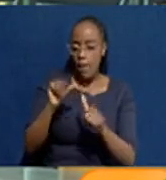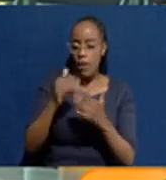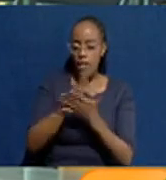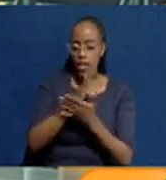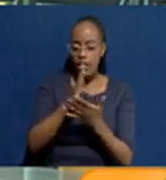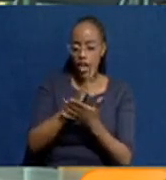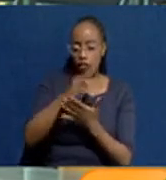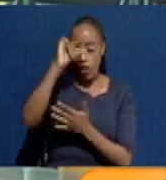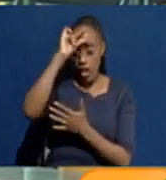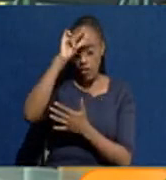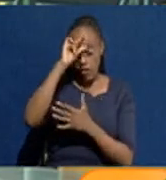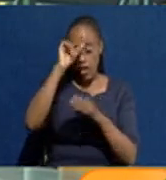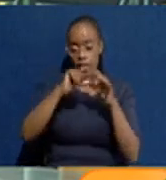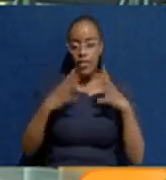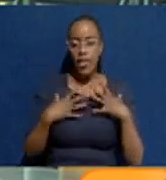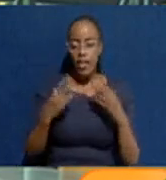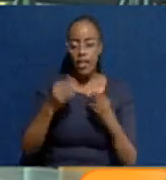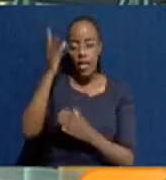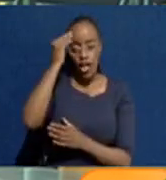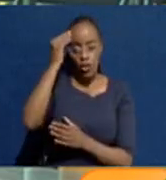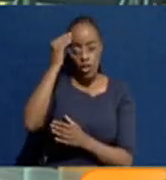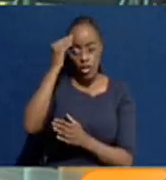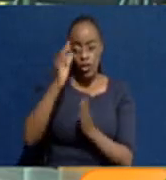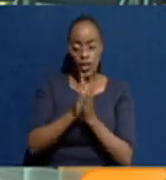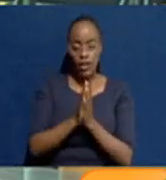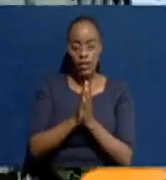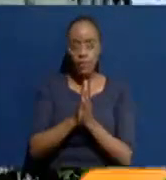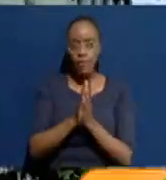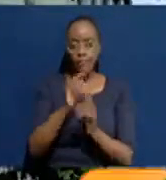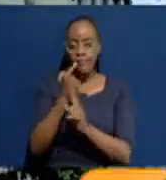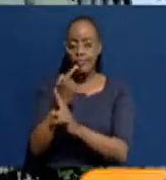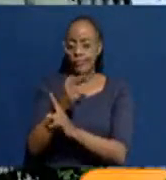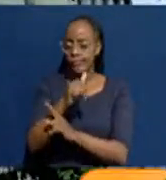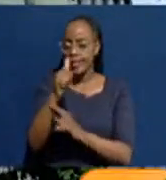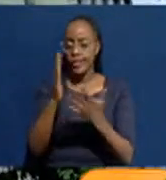serikali katika sekta za afya, elimu na miundombinu.